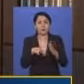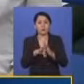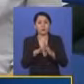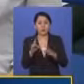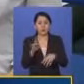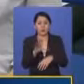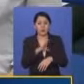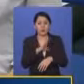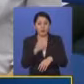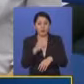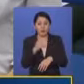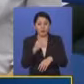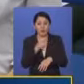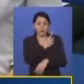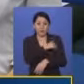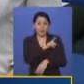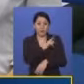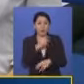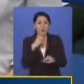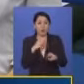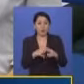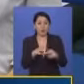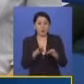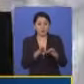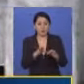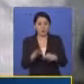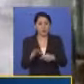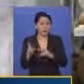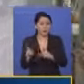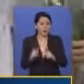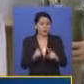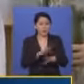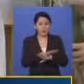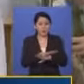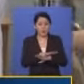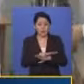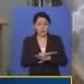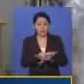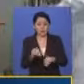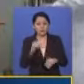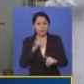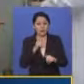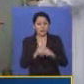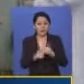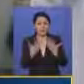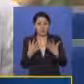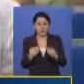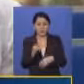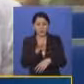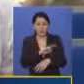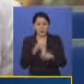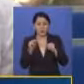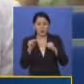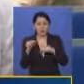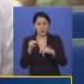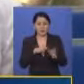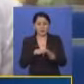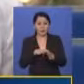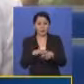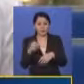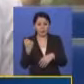анықталды. Айта кетейік, мейірбикелер аталмыш сайысқа арнайы дайындалған емес. Олар әдеттегідей күнделікті жұмысын мүлтіксіз орындаудың арқасында